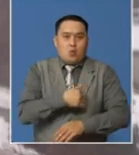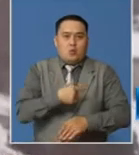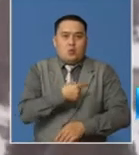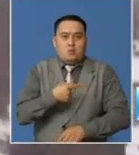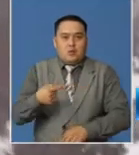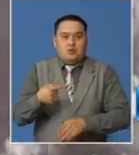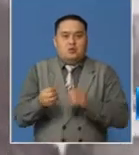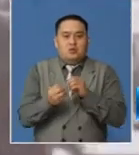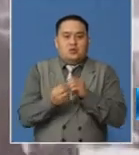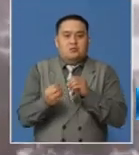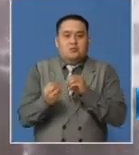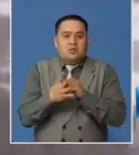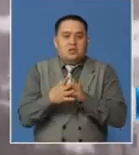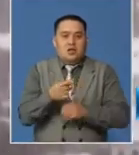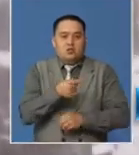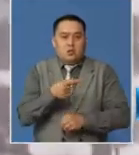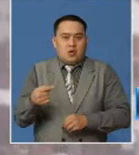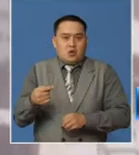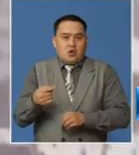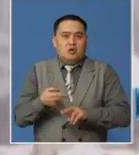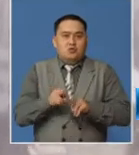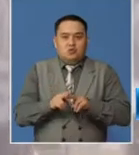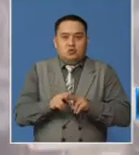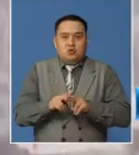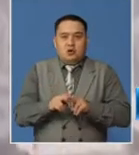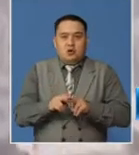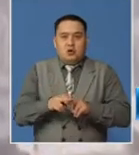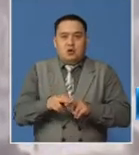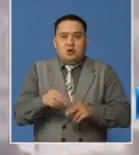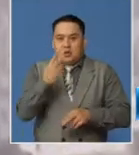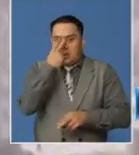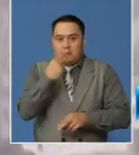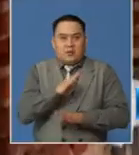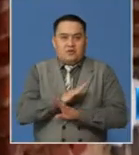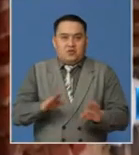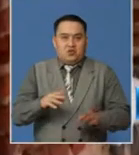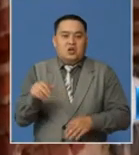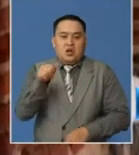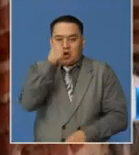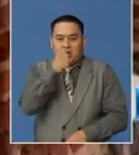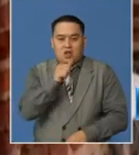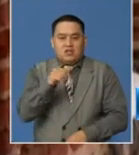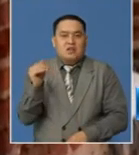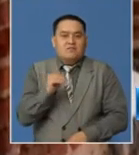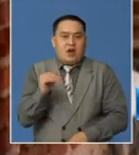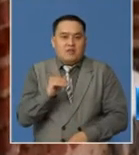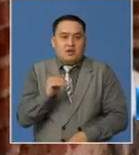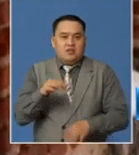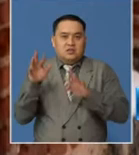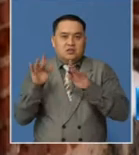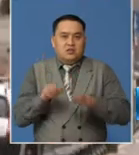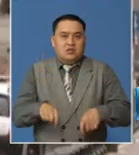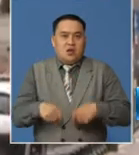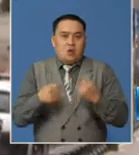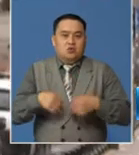упала сразу на 10-15 градусов по Цельсию, что совсем нетипично для теплолюбивой Греции, пусть даже и в феврале. Из-за снегопадов